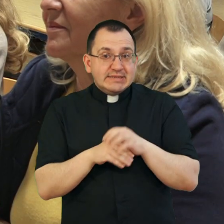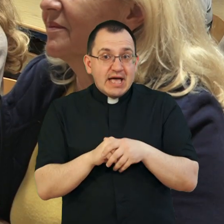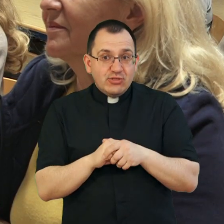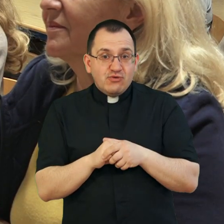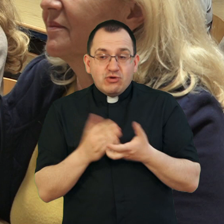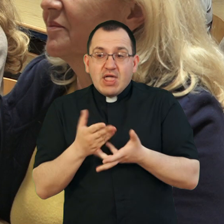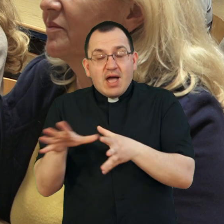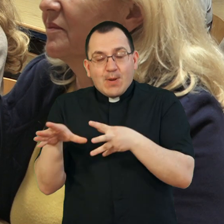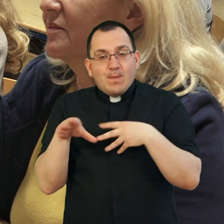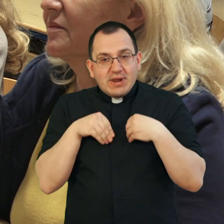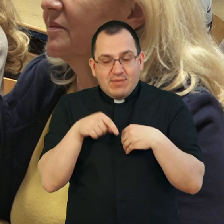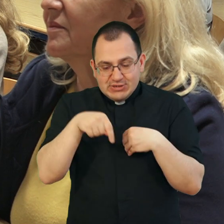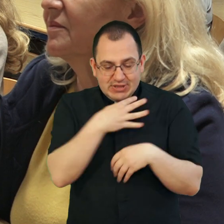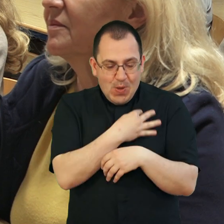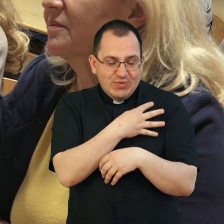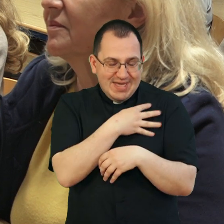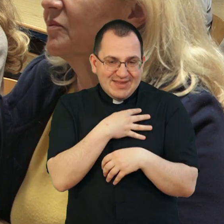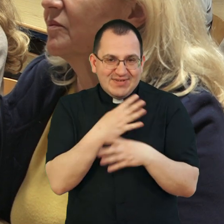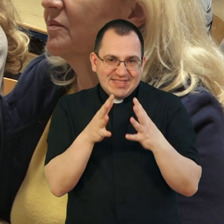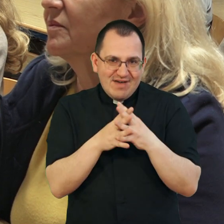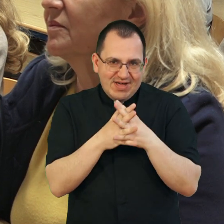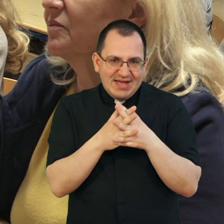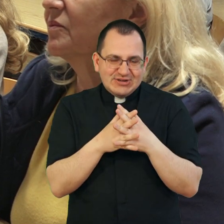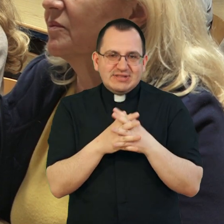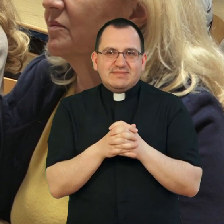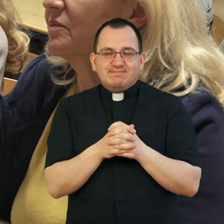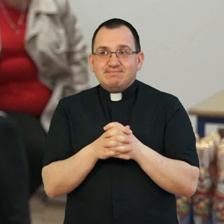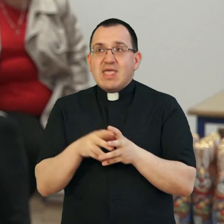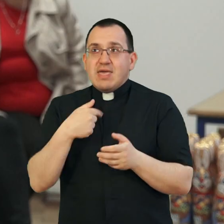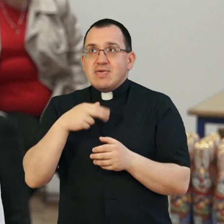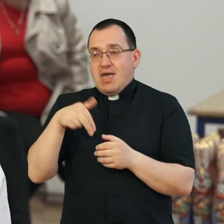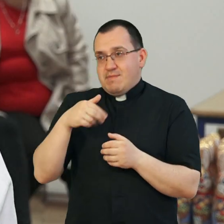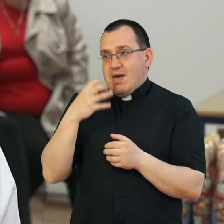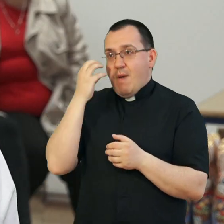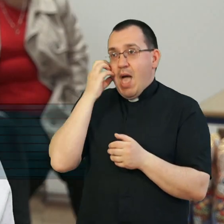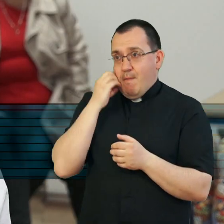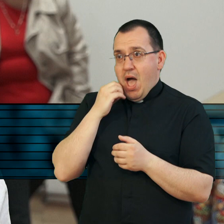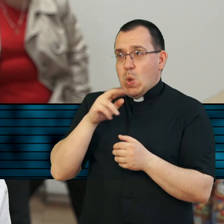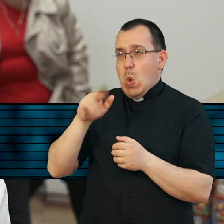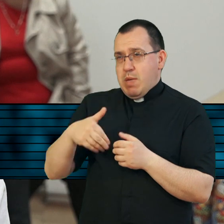načinom na koji su prihvaćeni ovdje u Varaždinskim Toplicama. Ima baku, ona ima